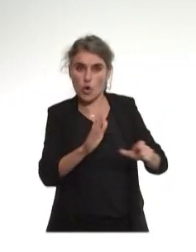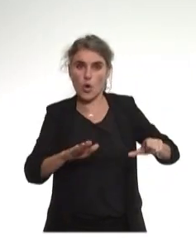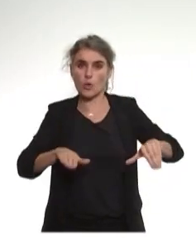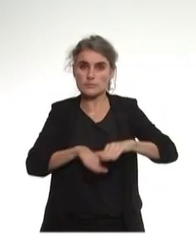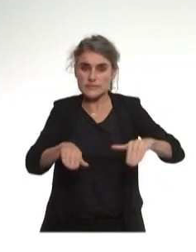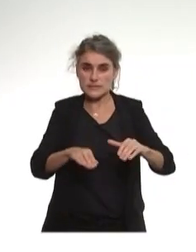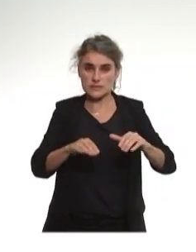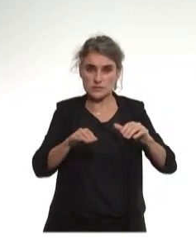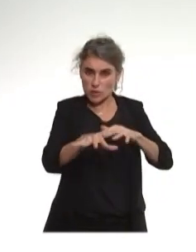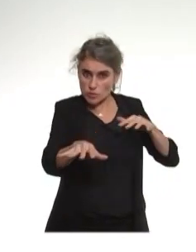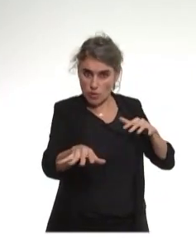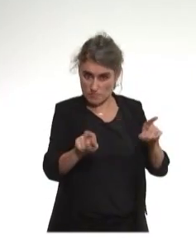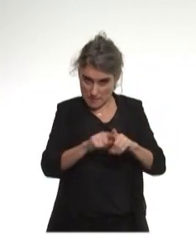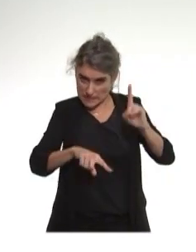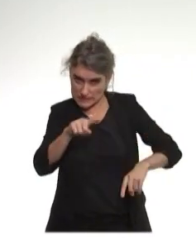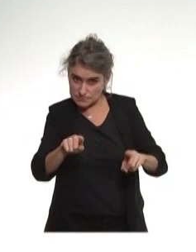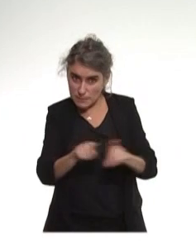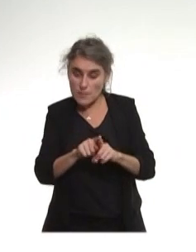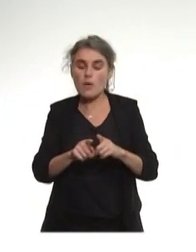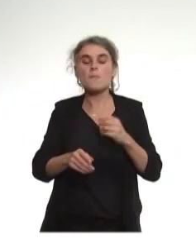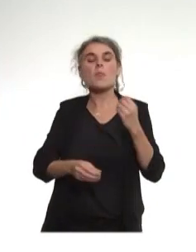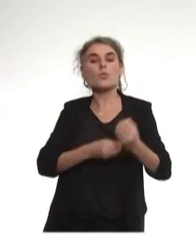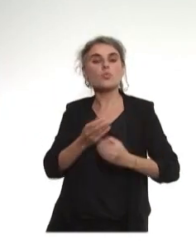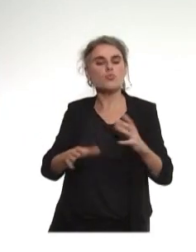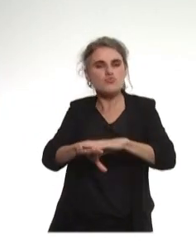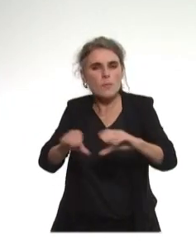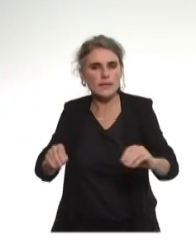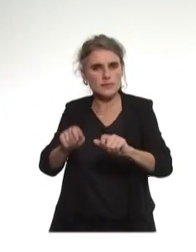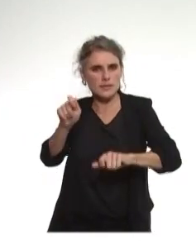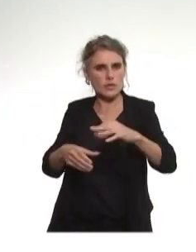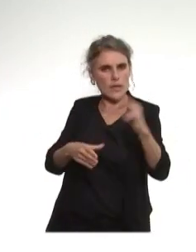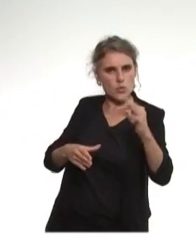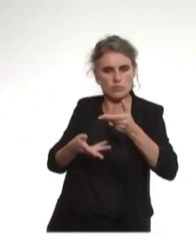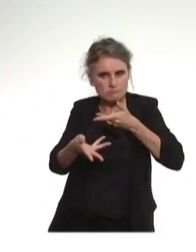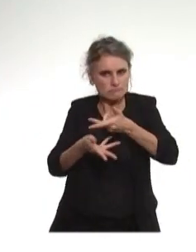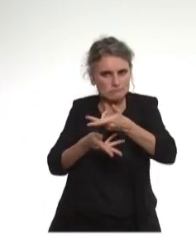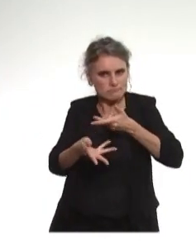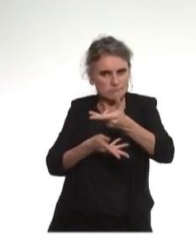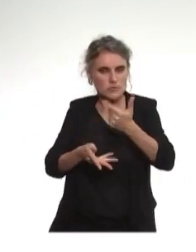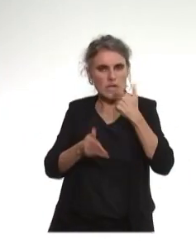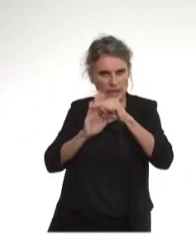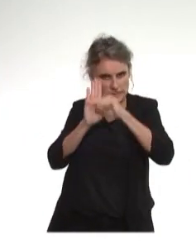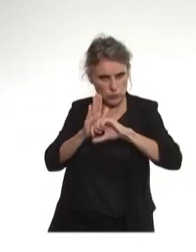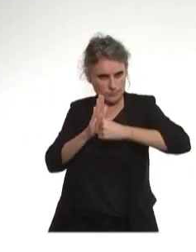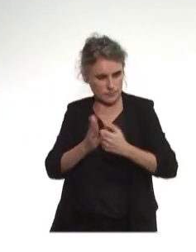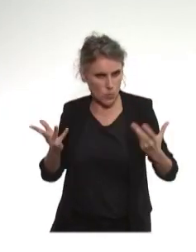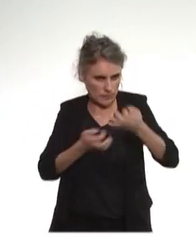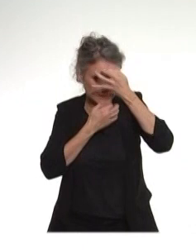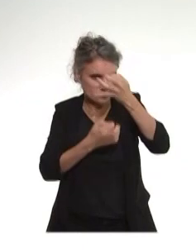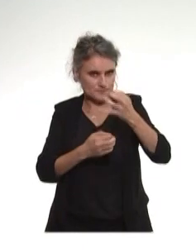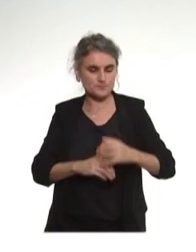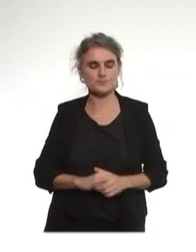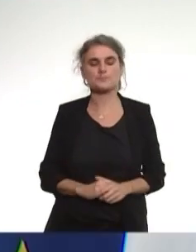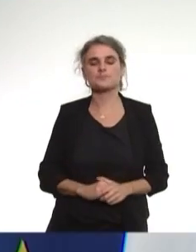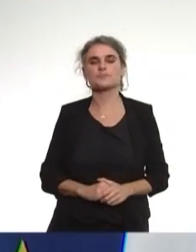que tu râles fruit d'une négociation avec les élus d'une concertation et dans ce cas là quand aura-t-on analyse des restrictions il faut tenir compte des situations locales